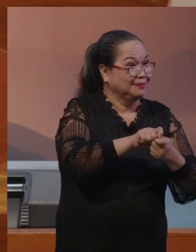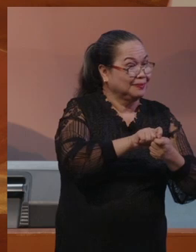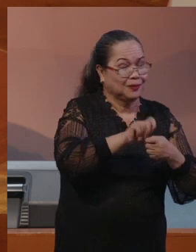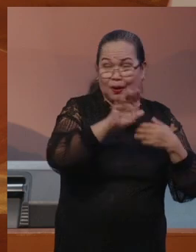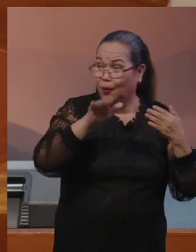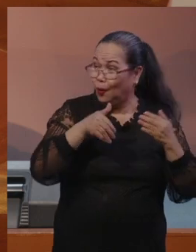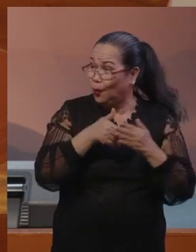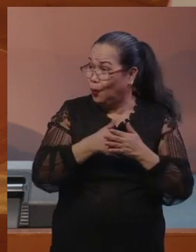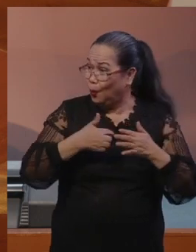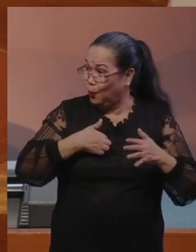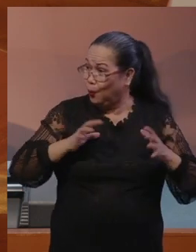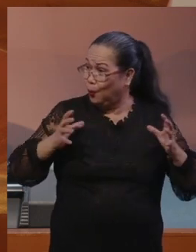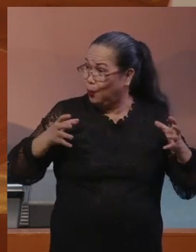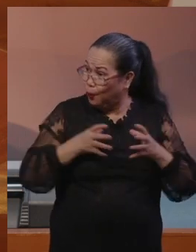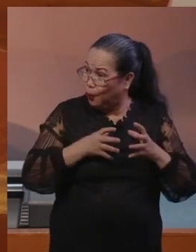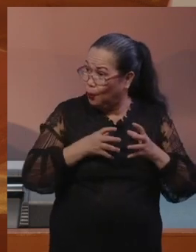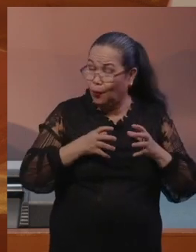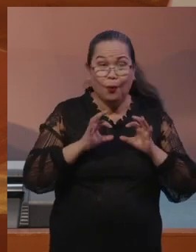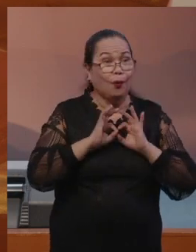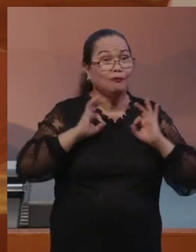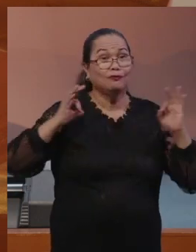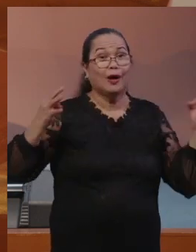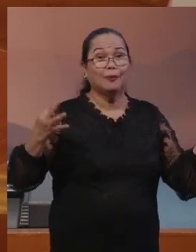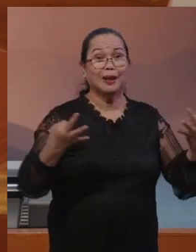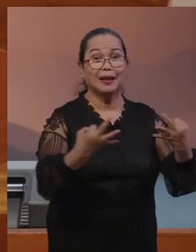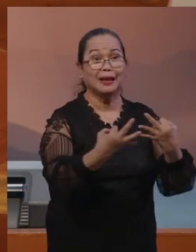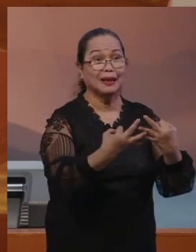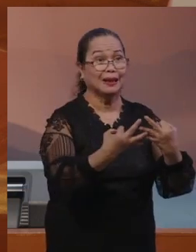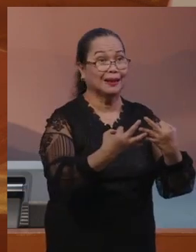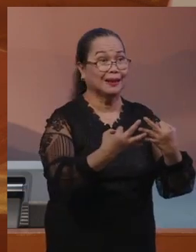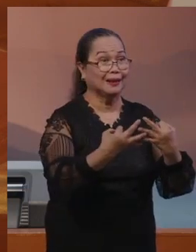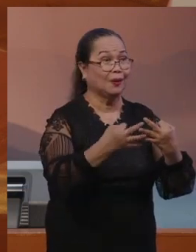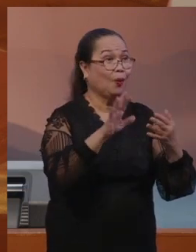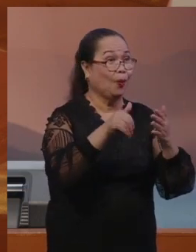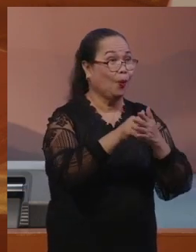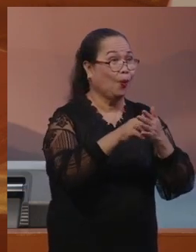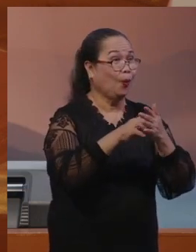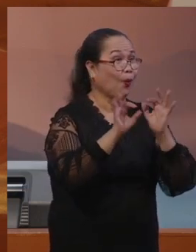and all who belong to them. Lumawak na yung pamilya.